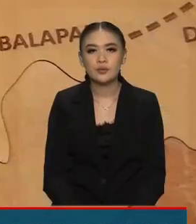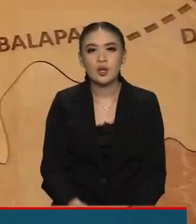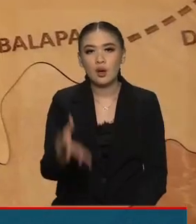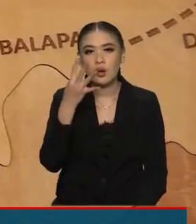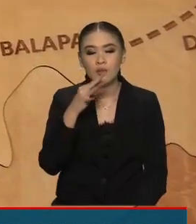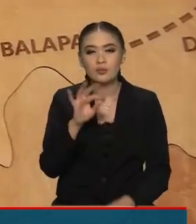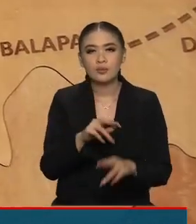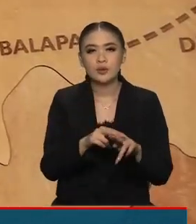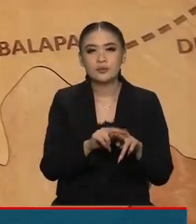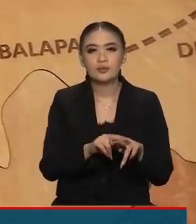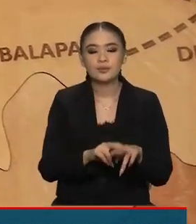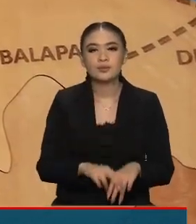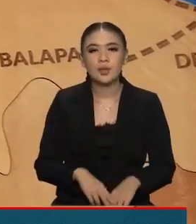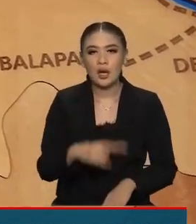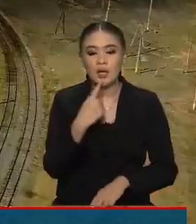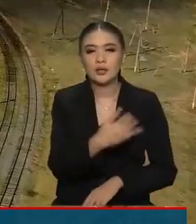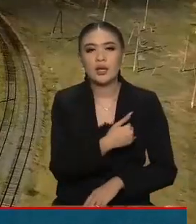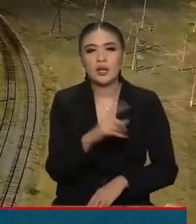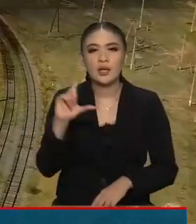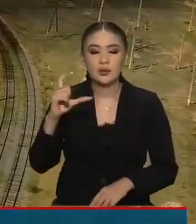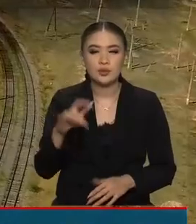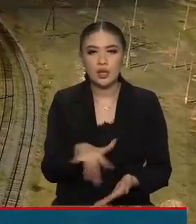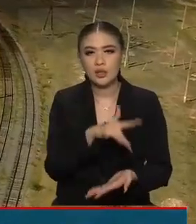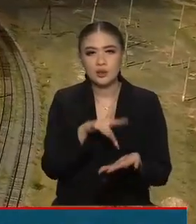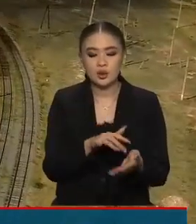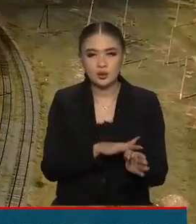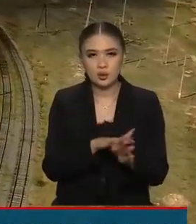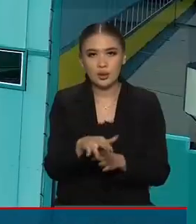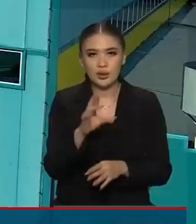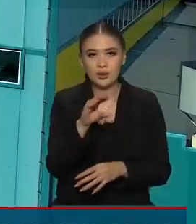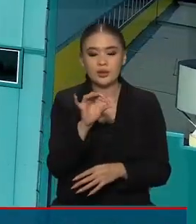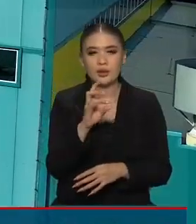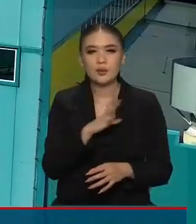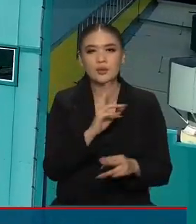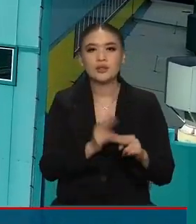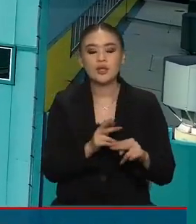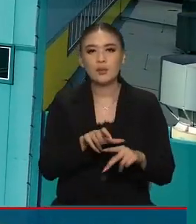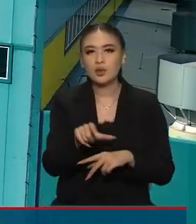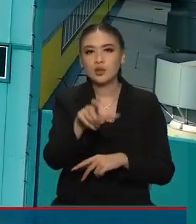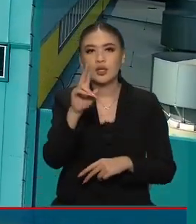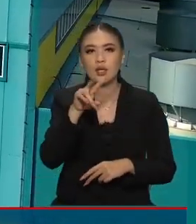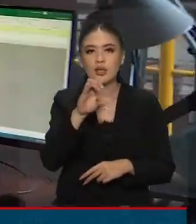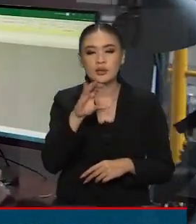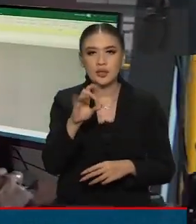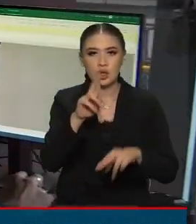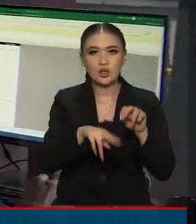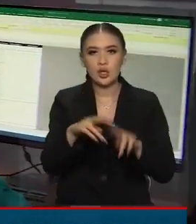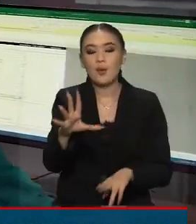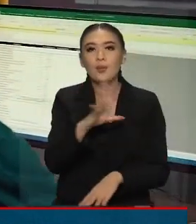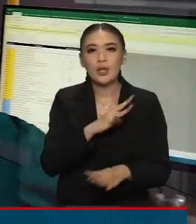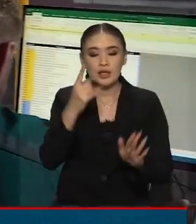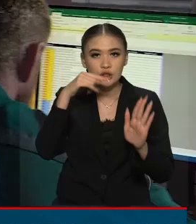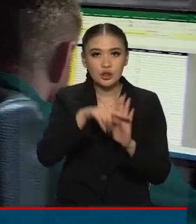опытом. Айта кетейік, Екібастұз қаласында толыққанды интеграцияланған темір жол кластер құрылған. Ол ішкі нарықтың